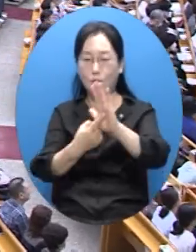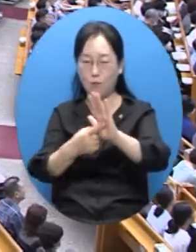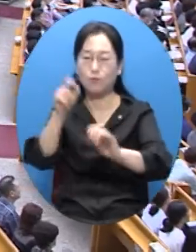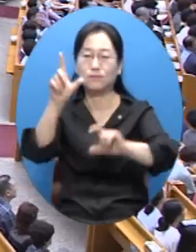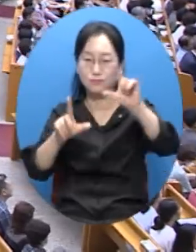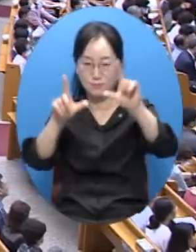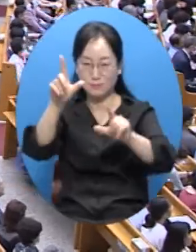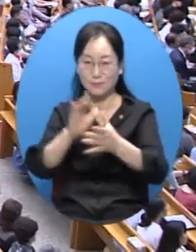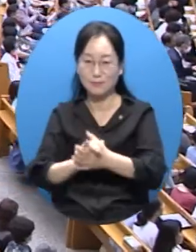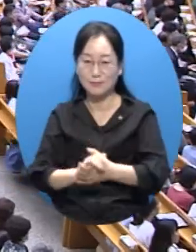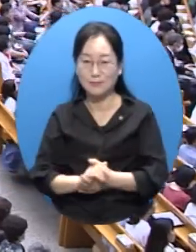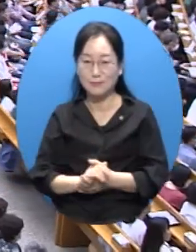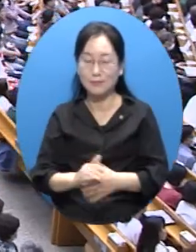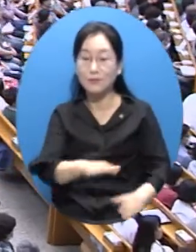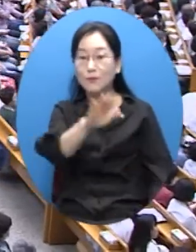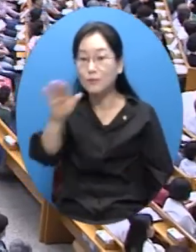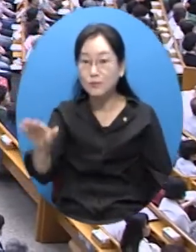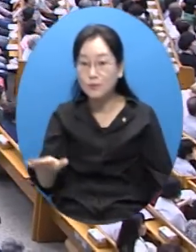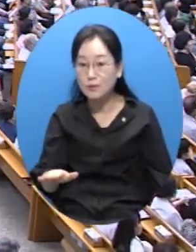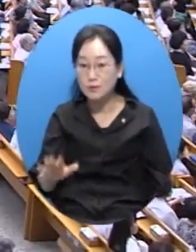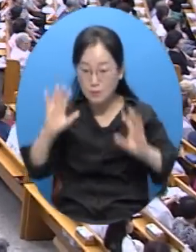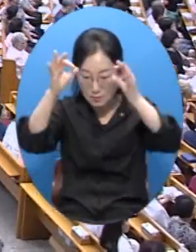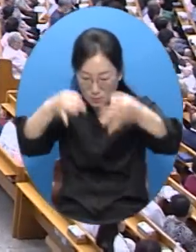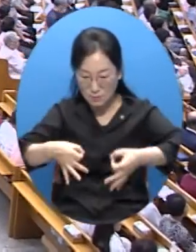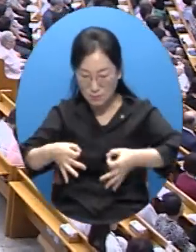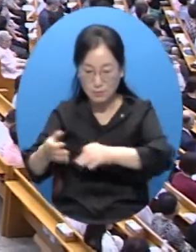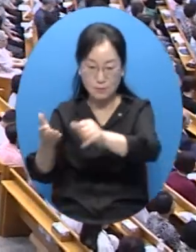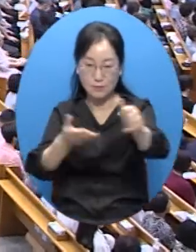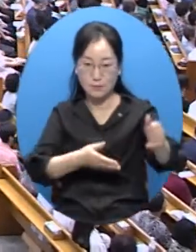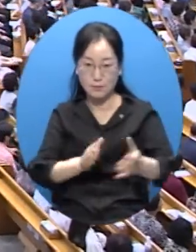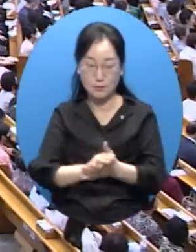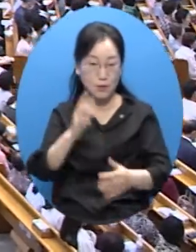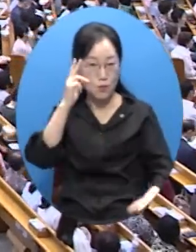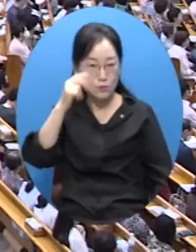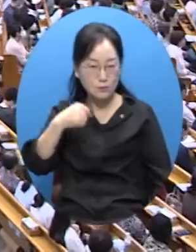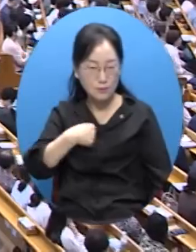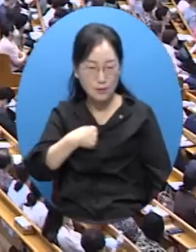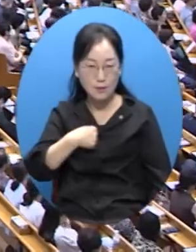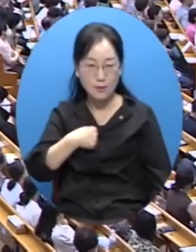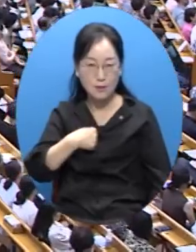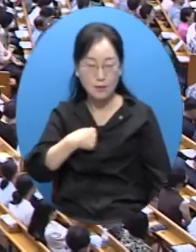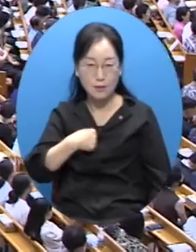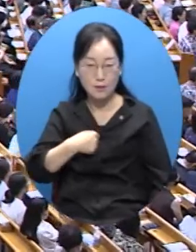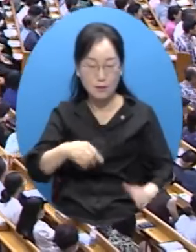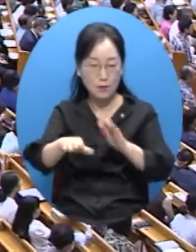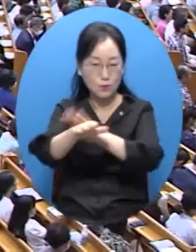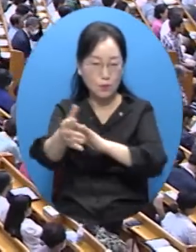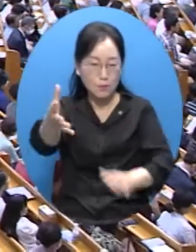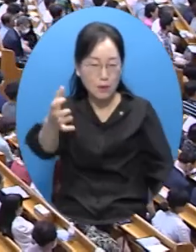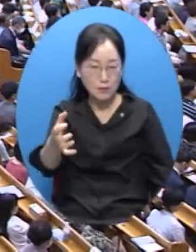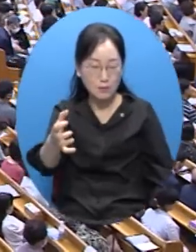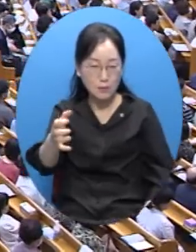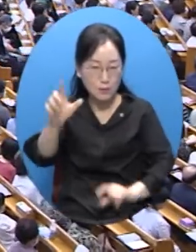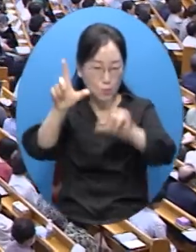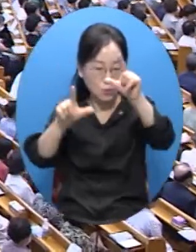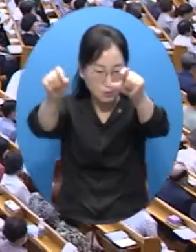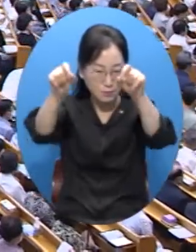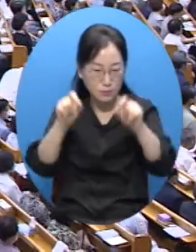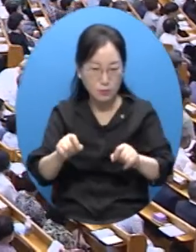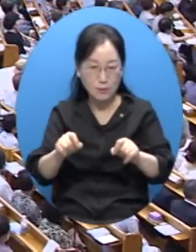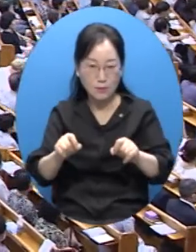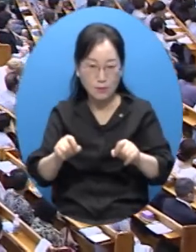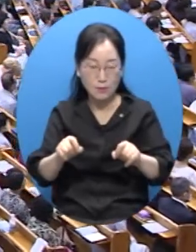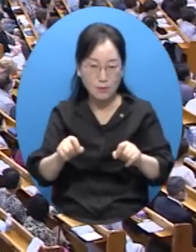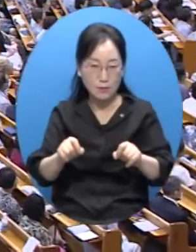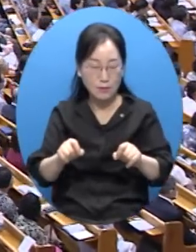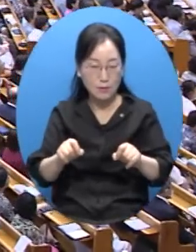것입니다. 우리가 지금 우리의 자신 모습을 한번 들여다봐야 됩니다. 혹시 내가 이 손 마른 사람과 같은 모습이 아닌가. 예수를 처음 했을